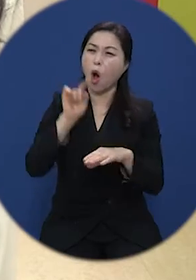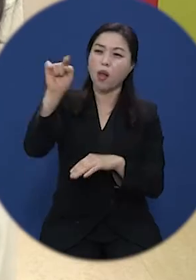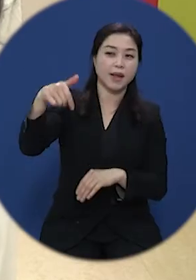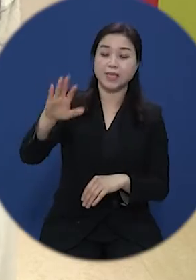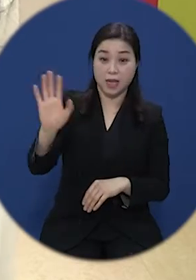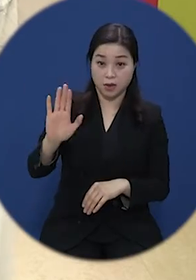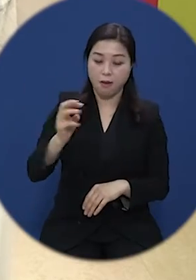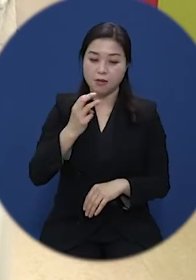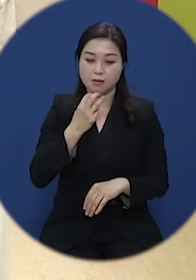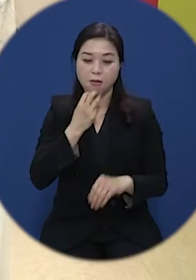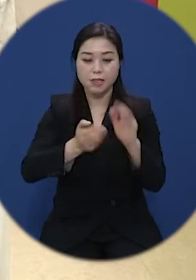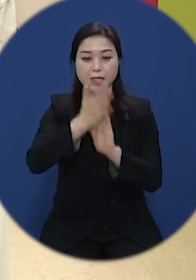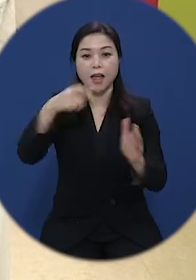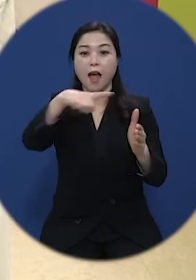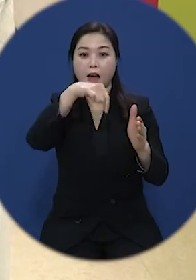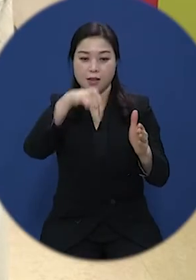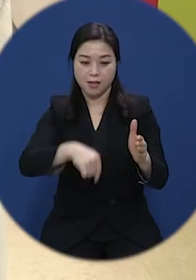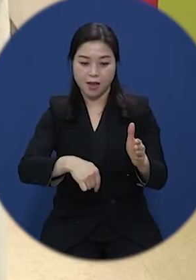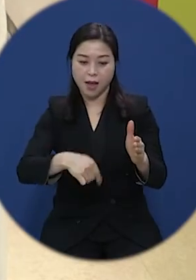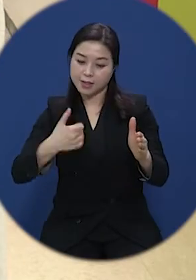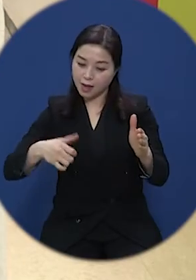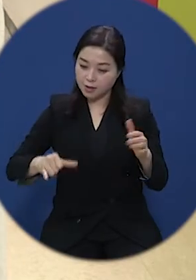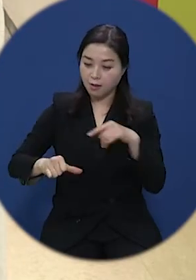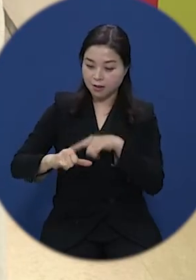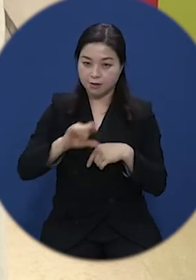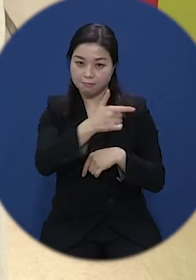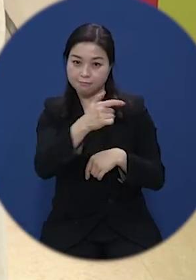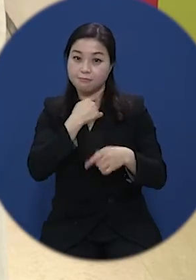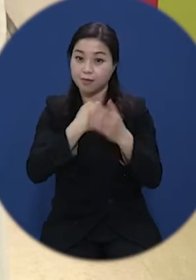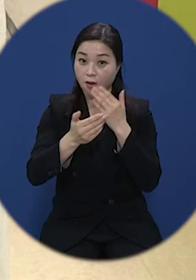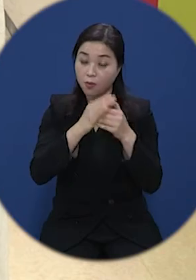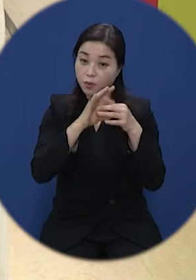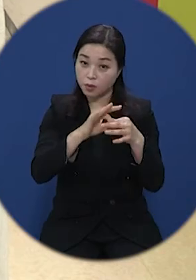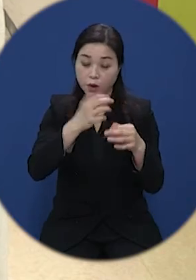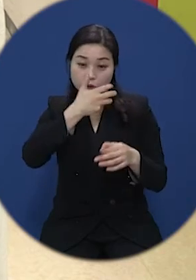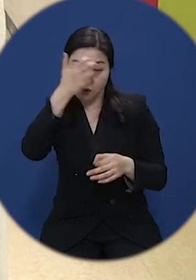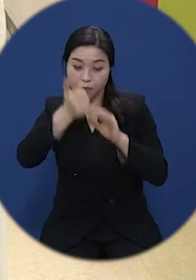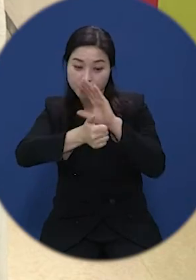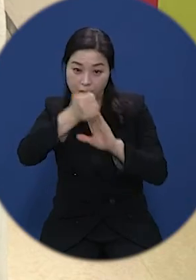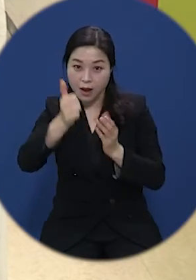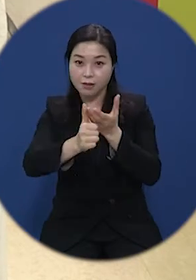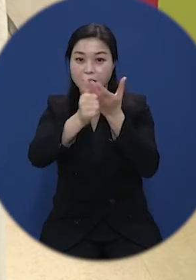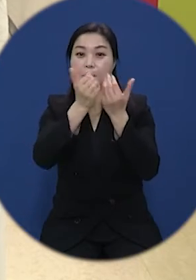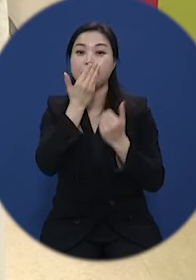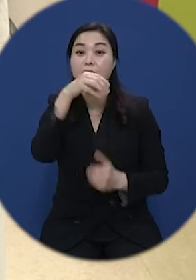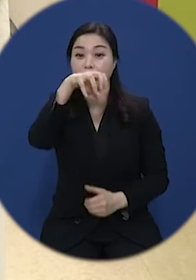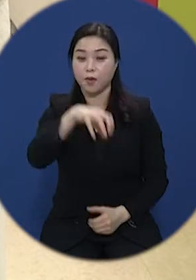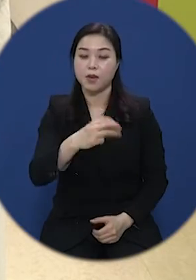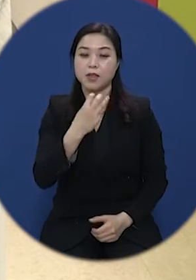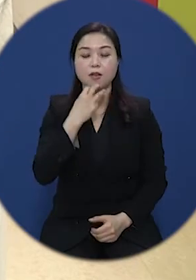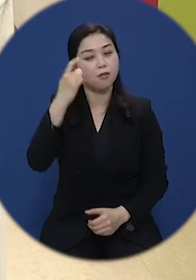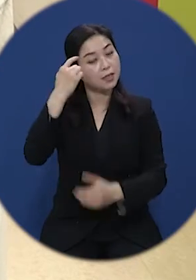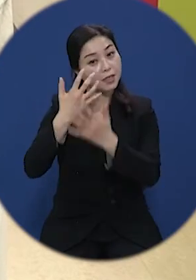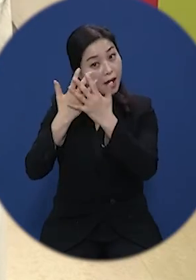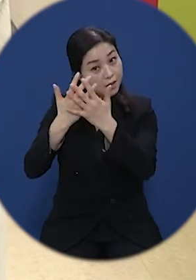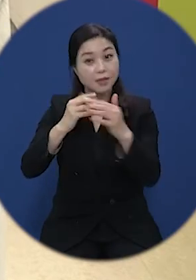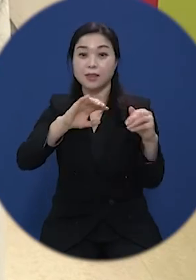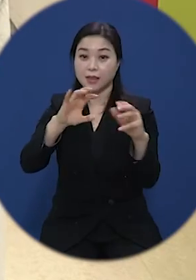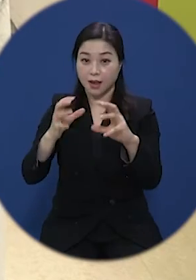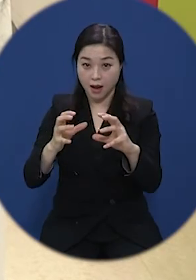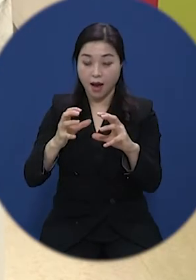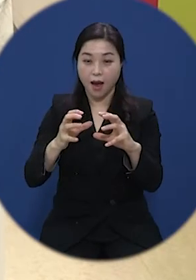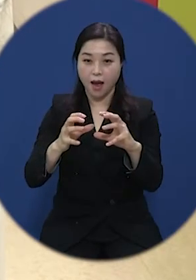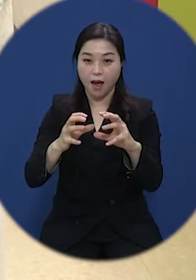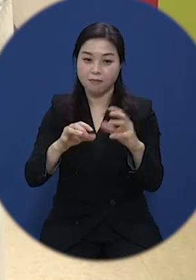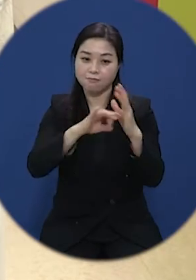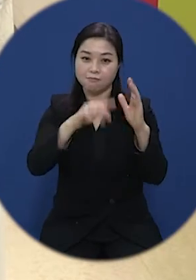않아도 서울 시내에서 우리 아이들이 다양한 체험을 통해 꿈과 희망을 키울 수 있는 곳, 서울 상상나라.